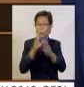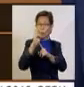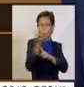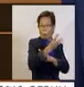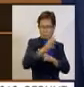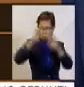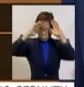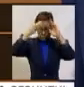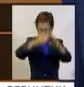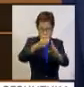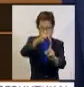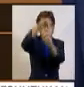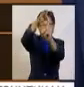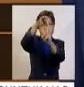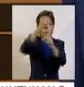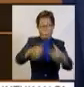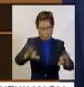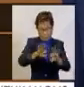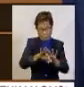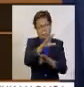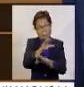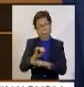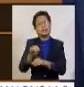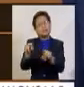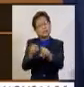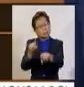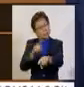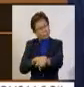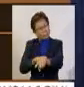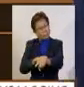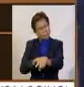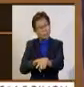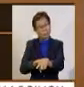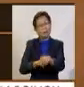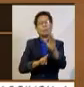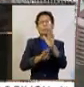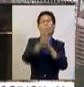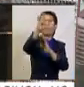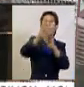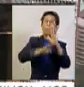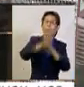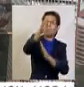given priority. And at the same time, that will also help to grow the economy.